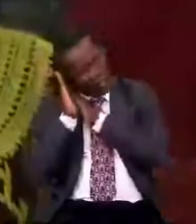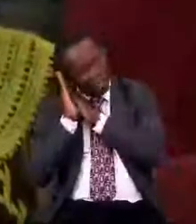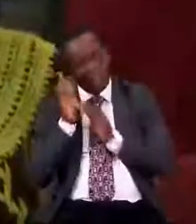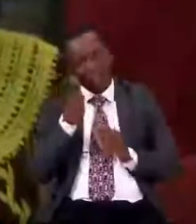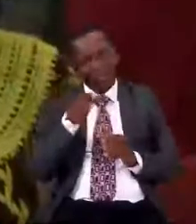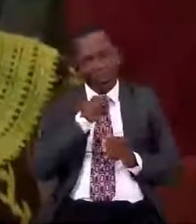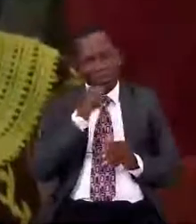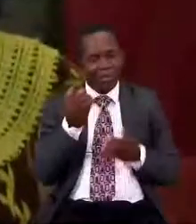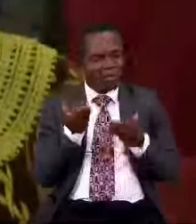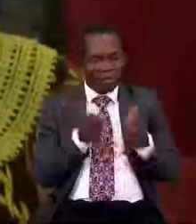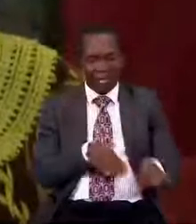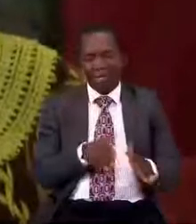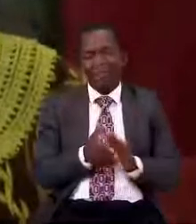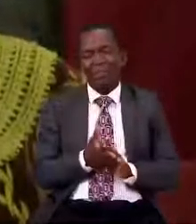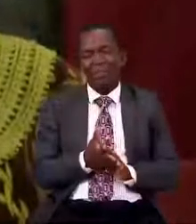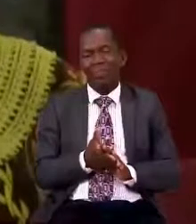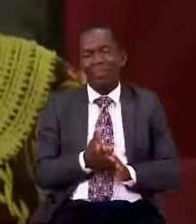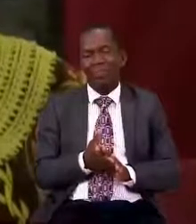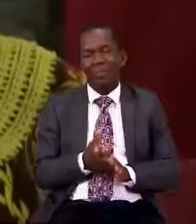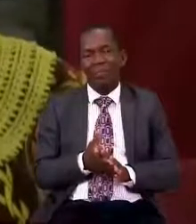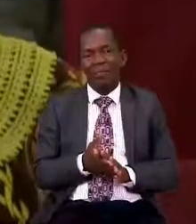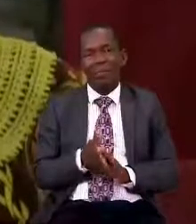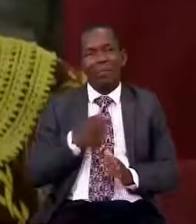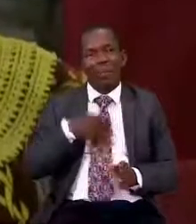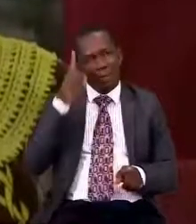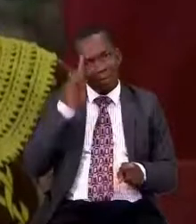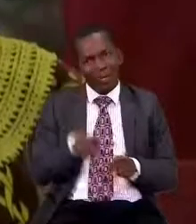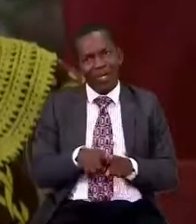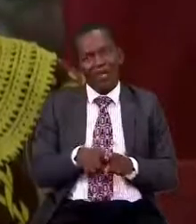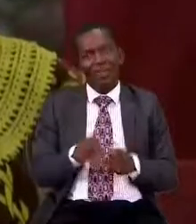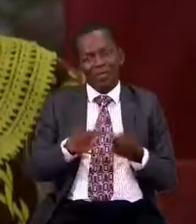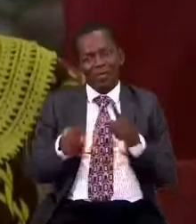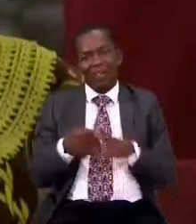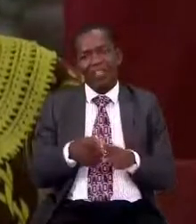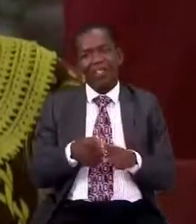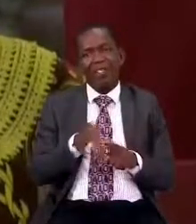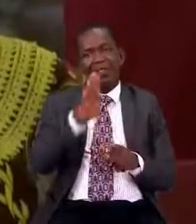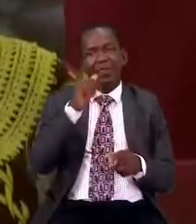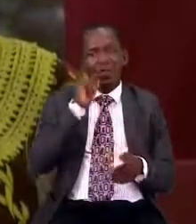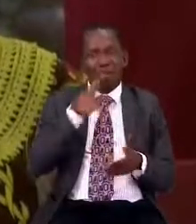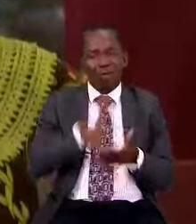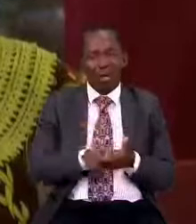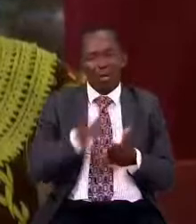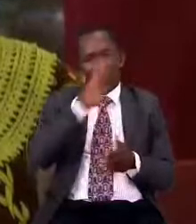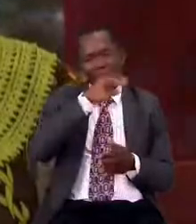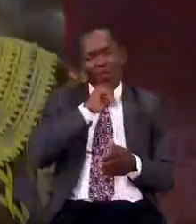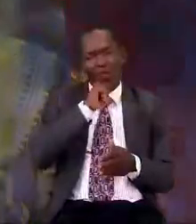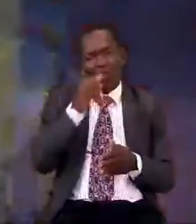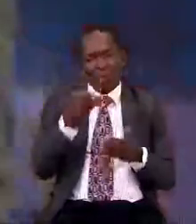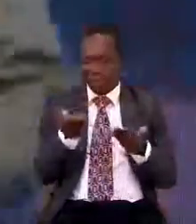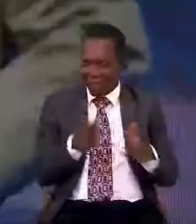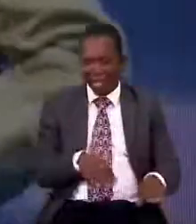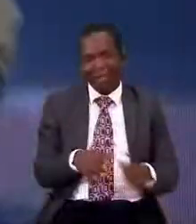là-bas, ta femme ne mourra pas. Et ma fille, ma soeur là-bas, ton mari va